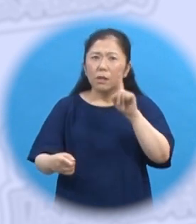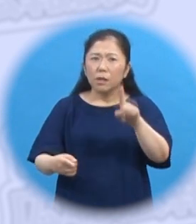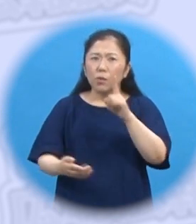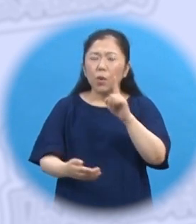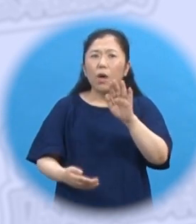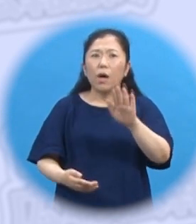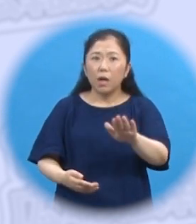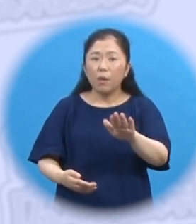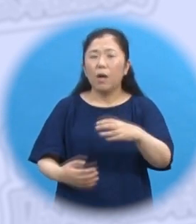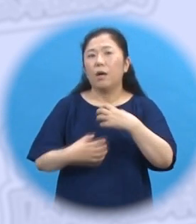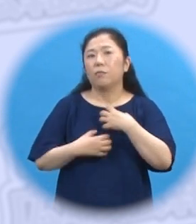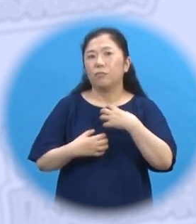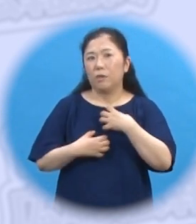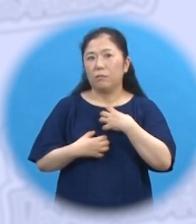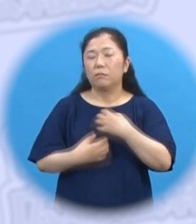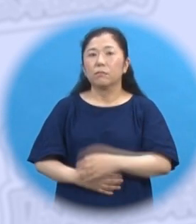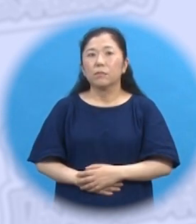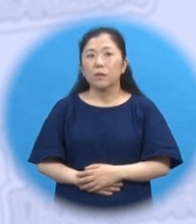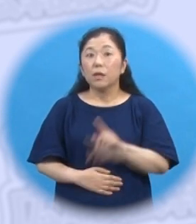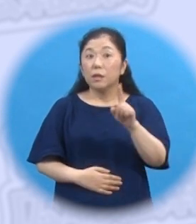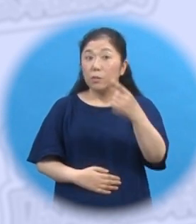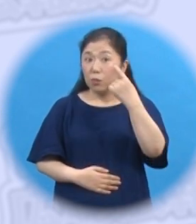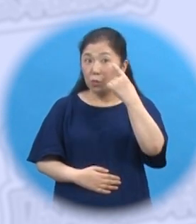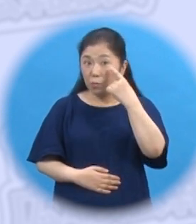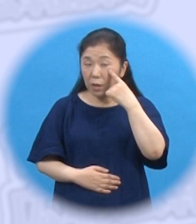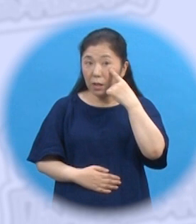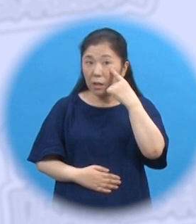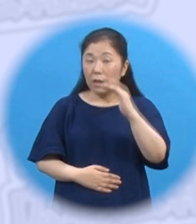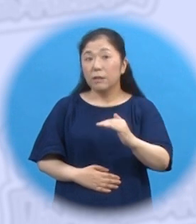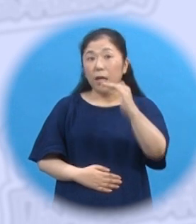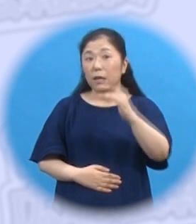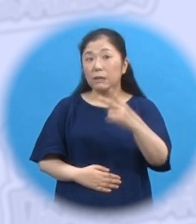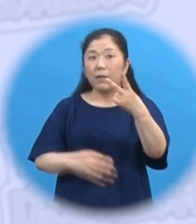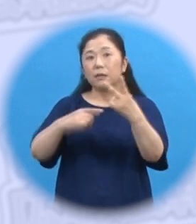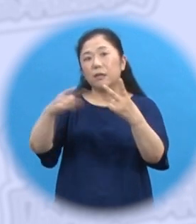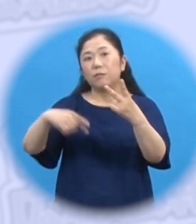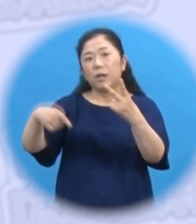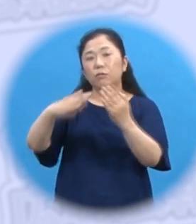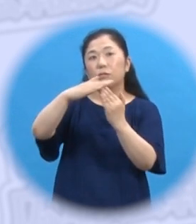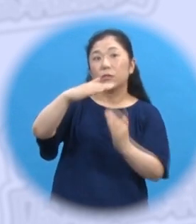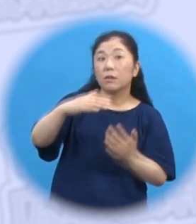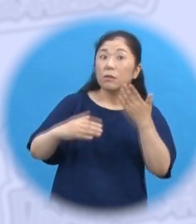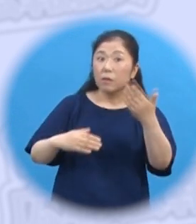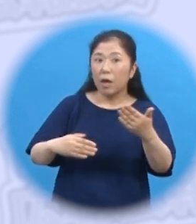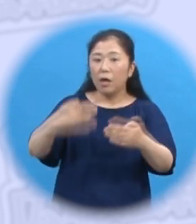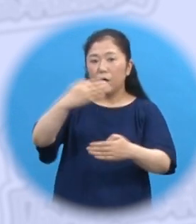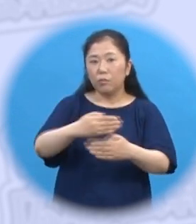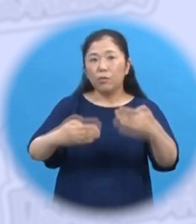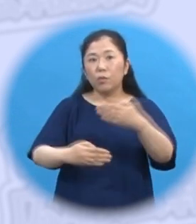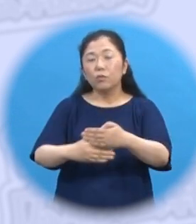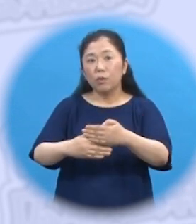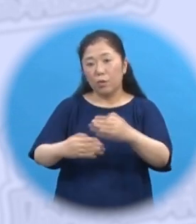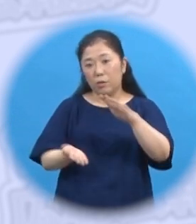危険なブロック塀です。1つ目、塀の高さは2メートル以下ですか？ブロック1つの高さ